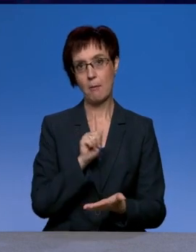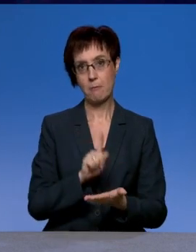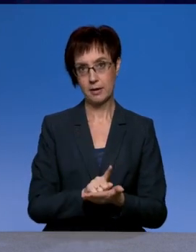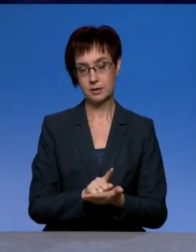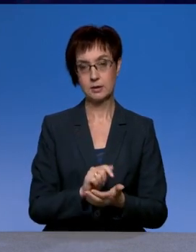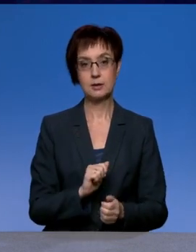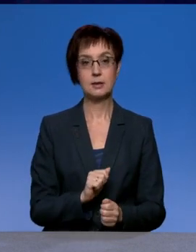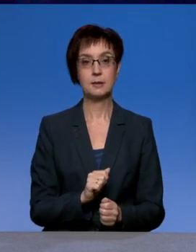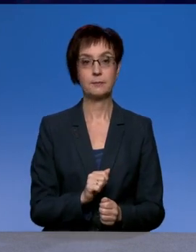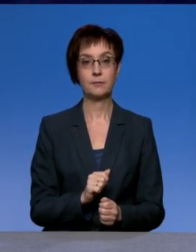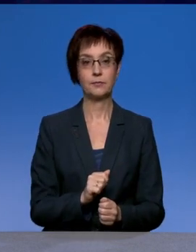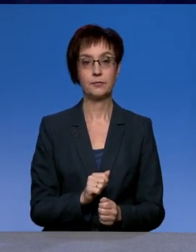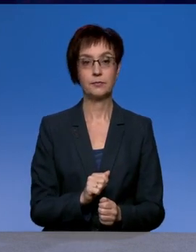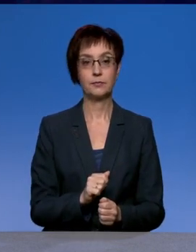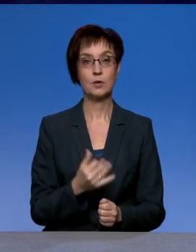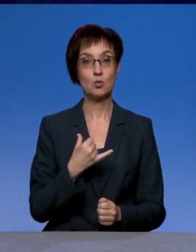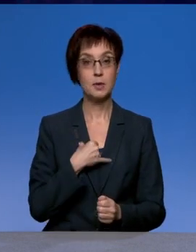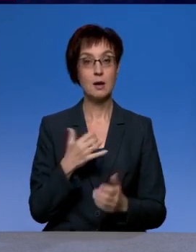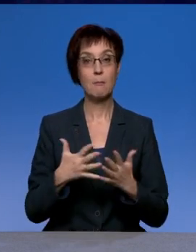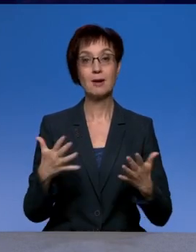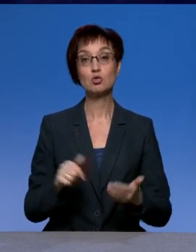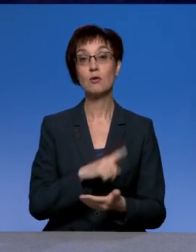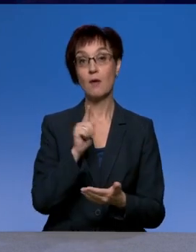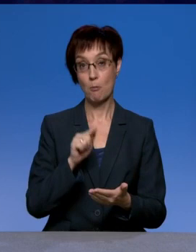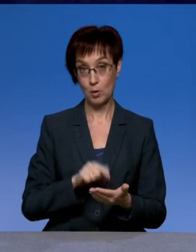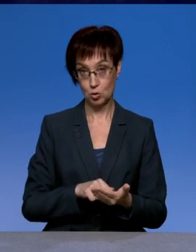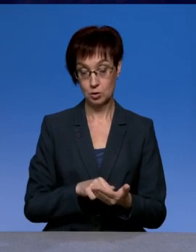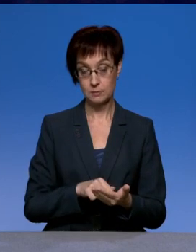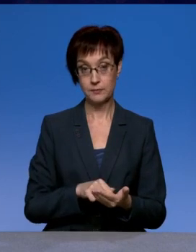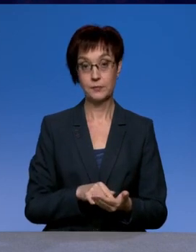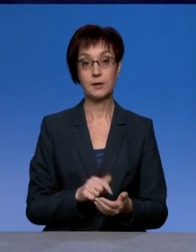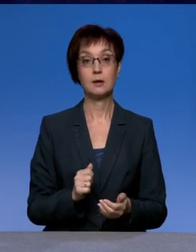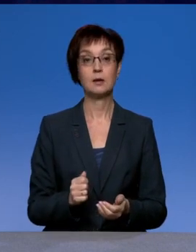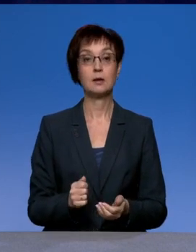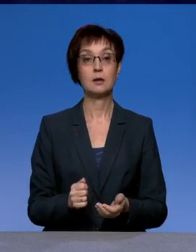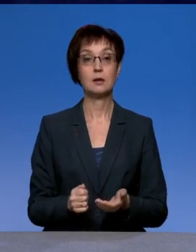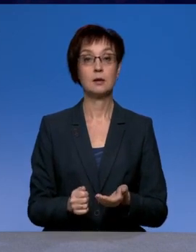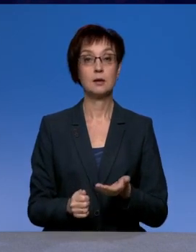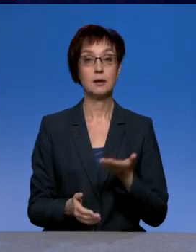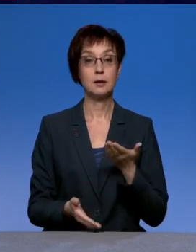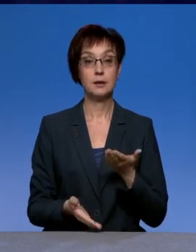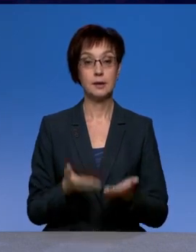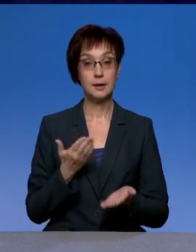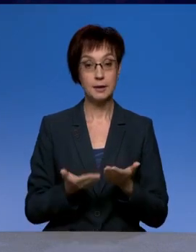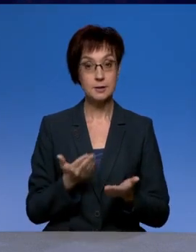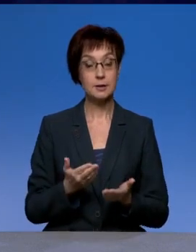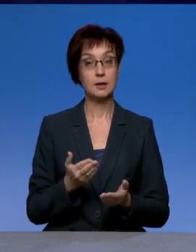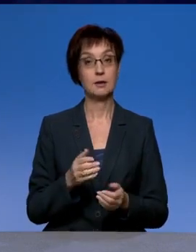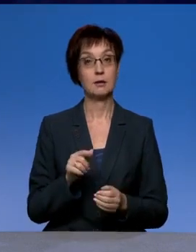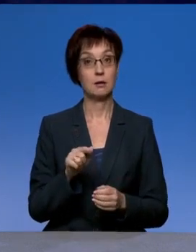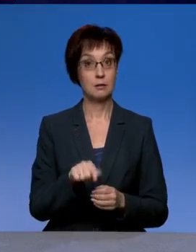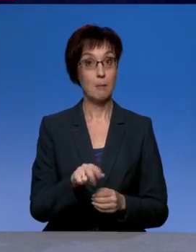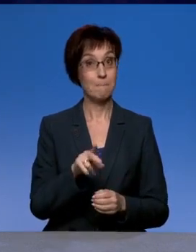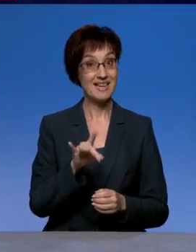конечно, у меня большой вопрос, вот если исключить вот возможность пристава оспаривать сделки, что